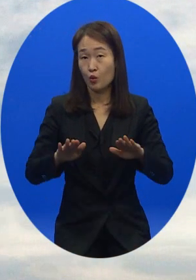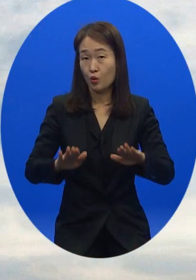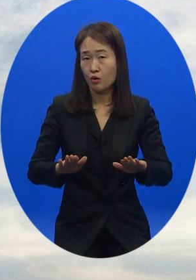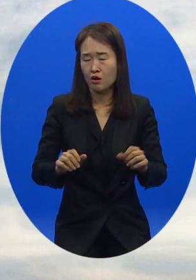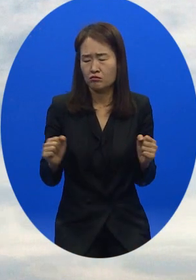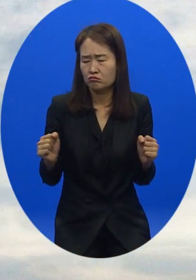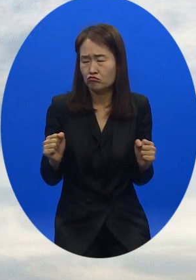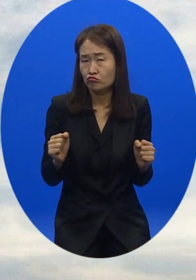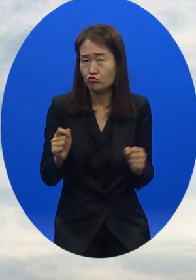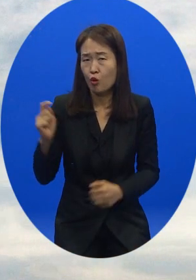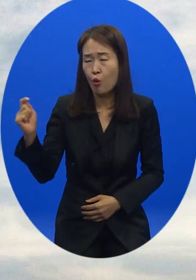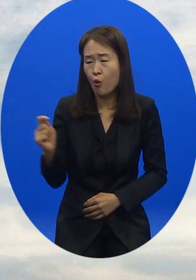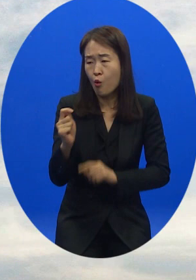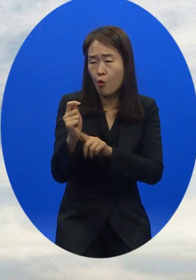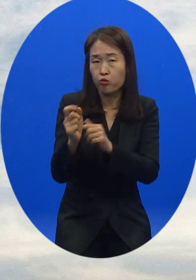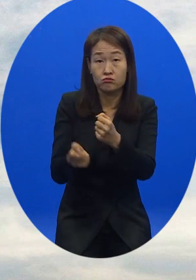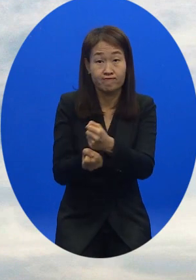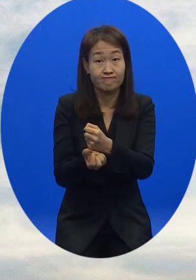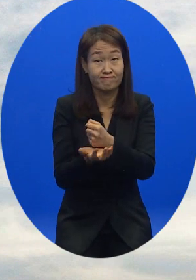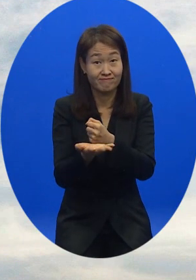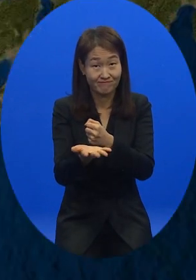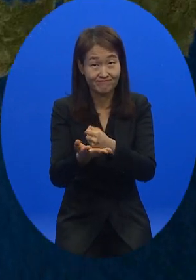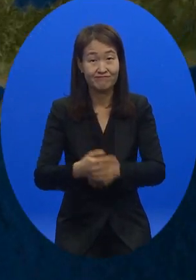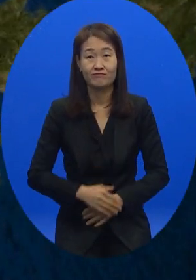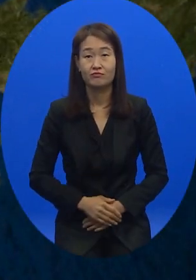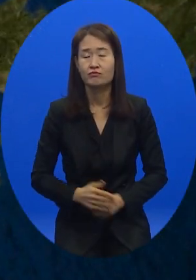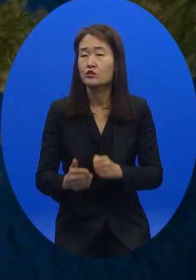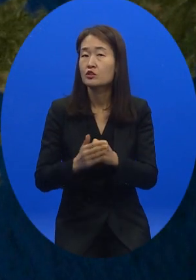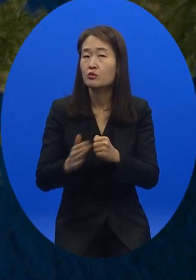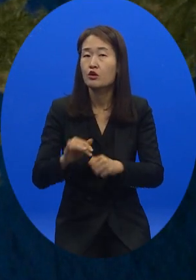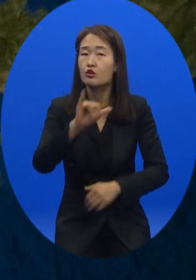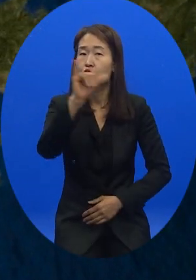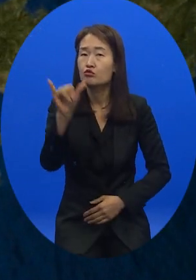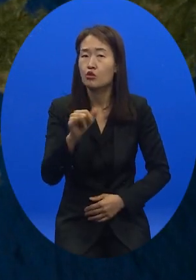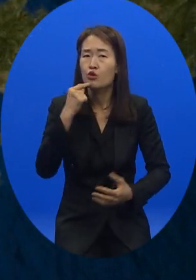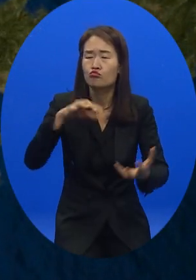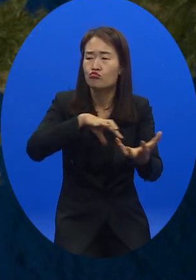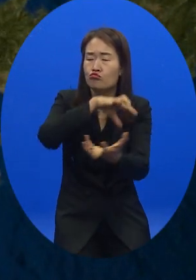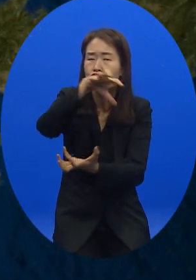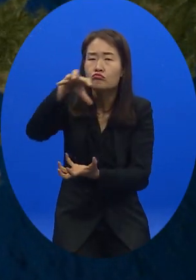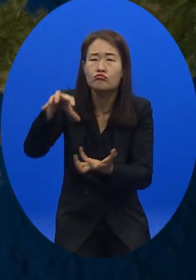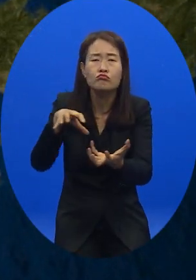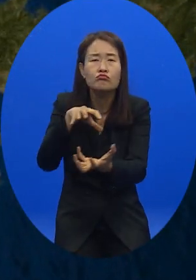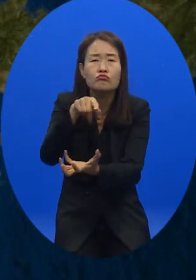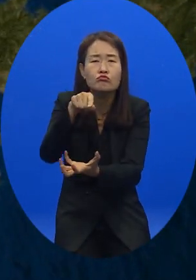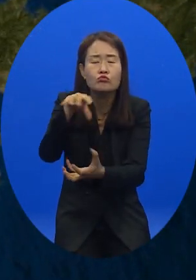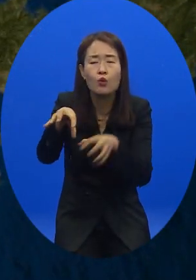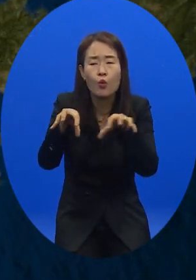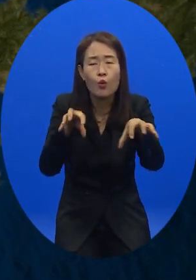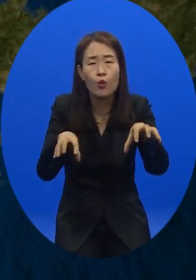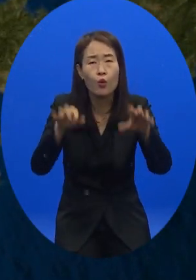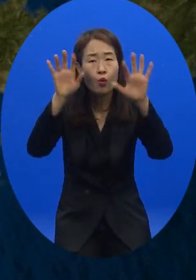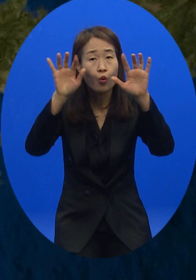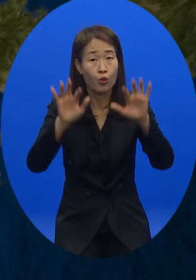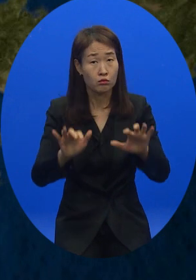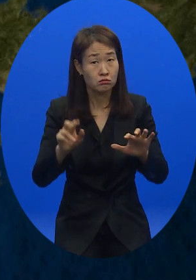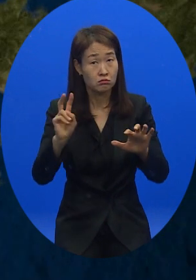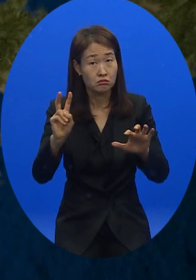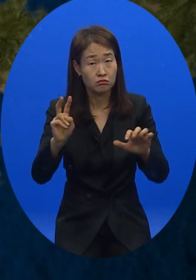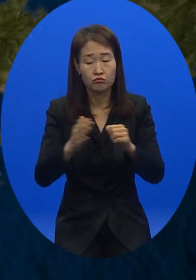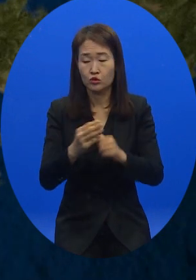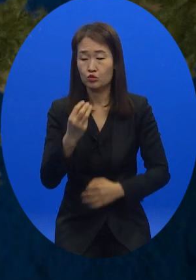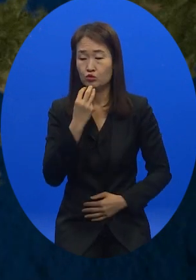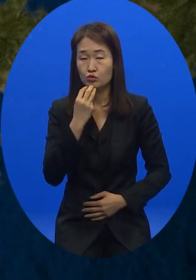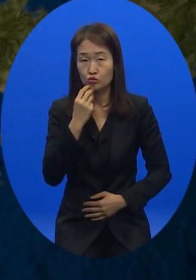오늘은 차가운 대륙고기압의 영향을 받겠습니다. 따라서 전국에 구름 많은 가운데 곳곳에 눈이 오겠는데요.